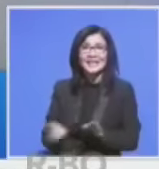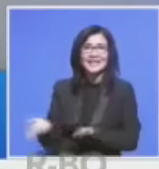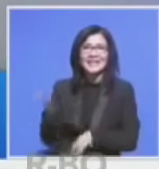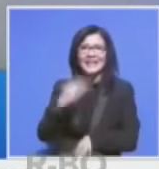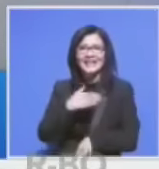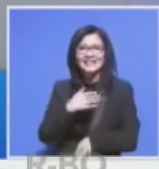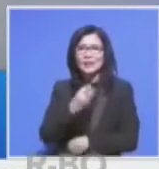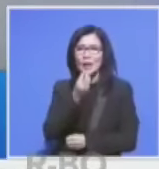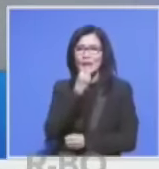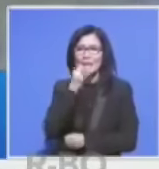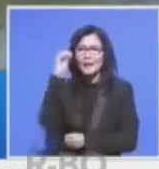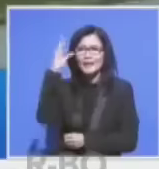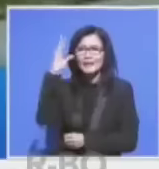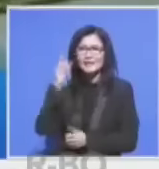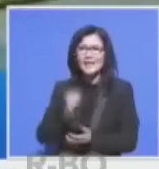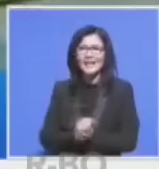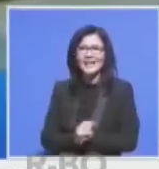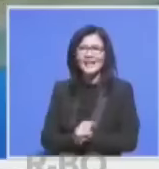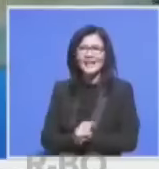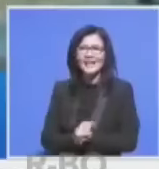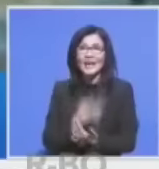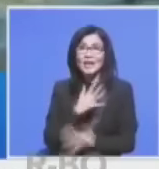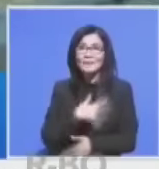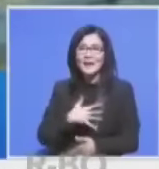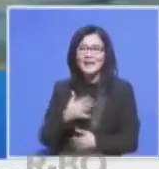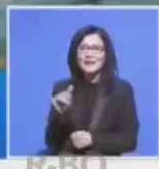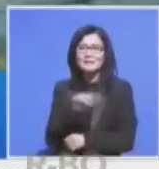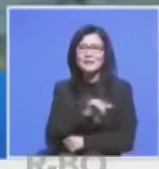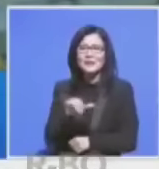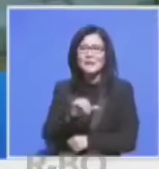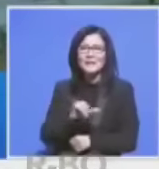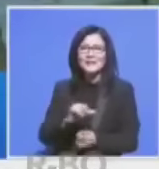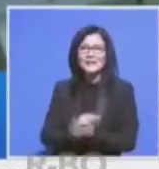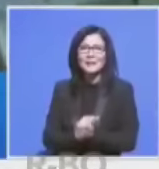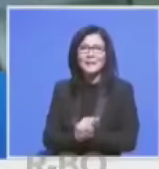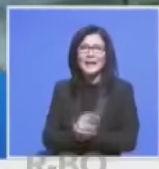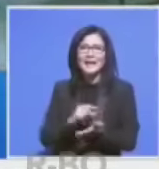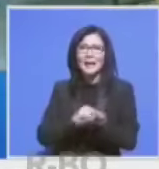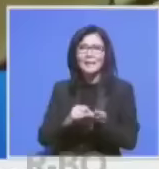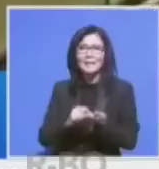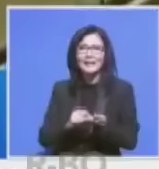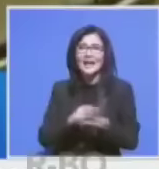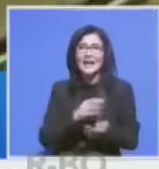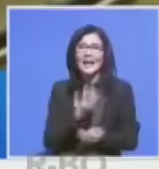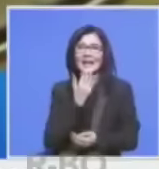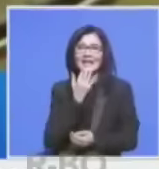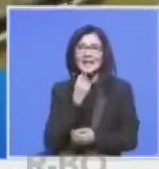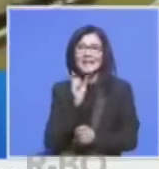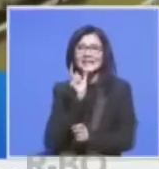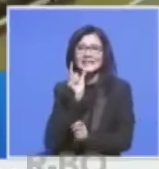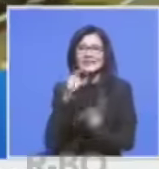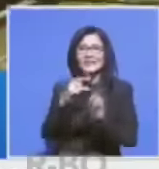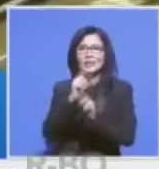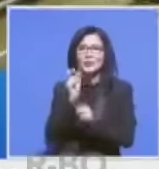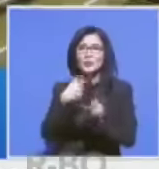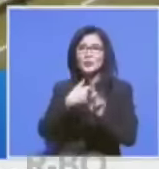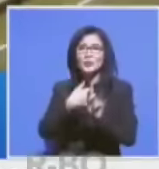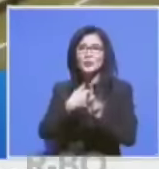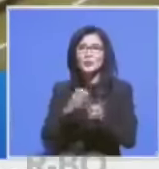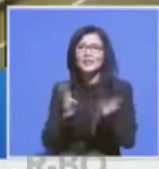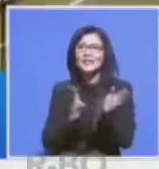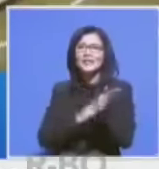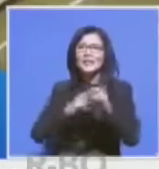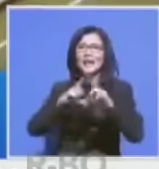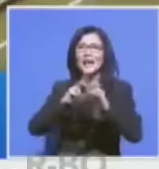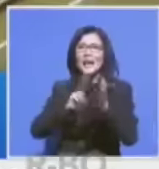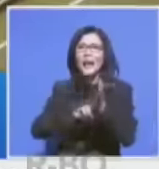untuk makan siang yang bisa dinikmati bersama orang-orang tersayang. Namanya unik ya nih, nasi uduk manja. Nggak cuma namanya yang unik